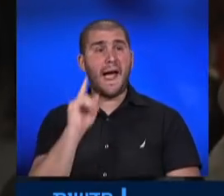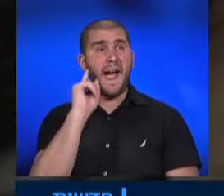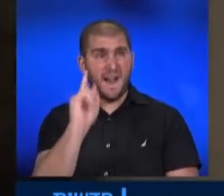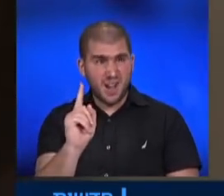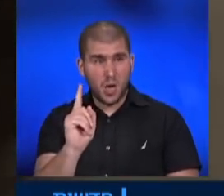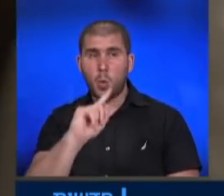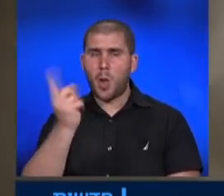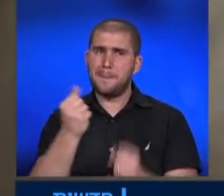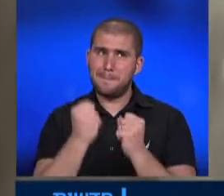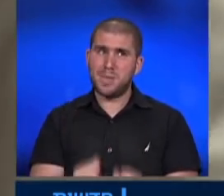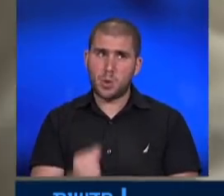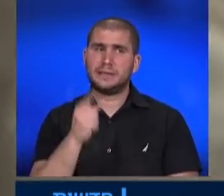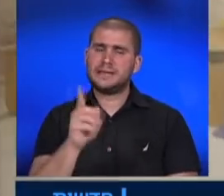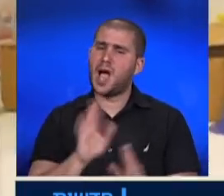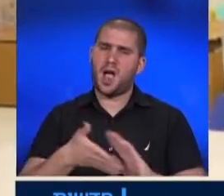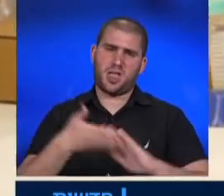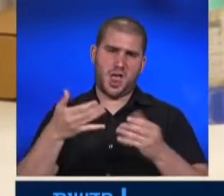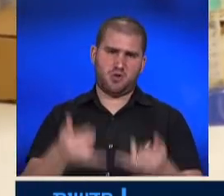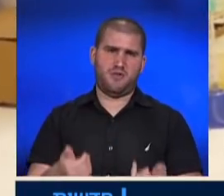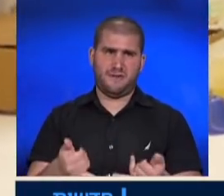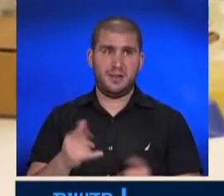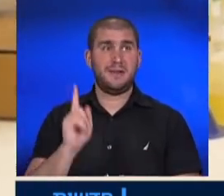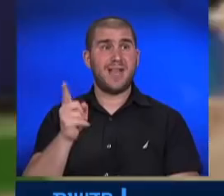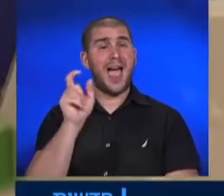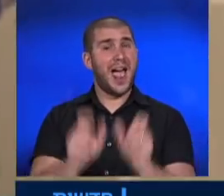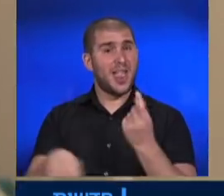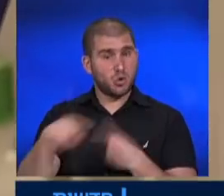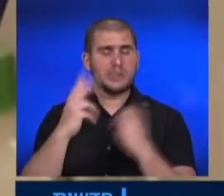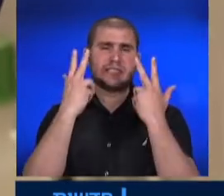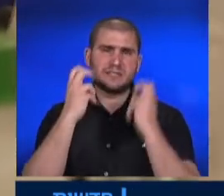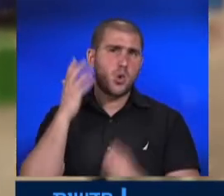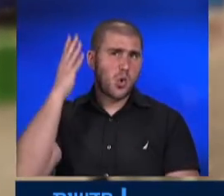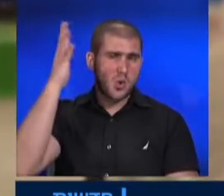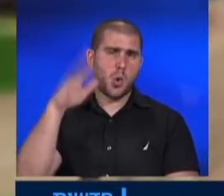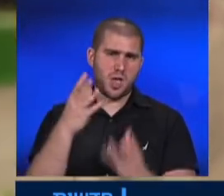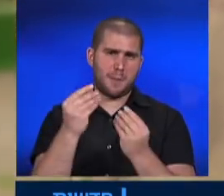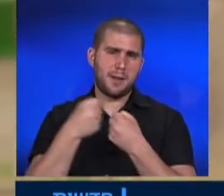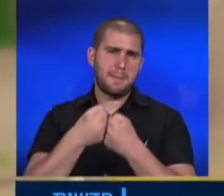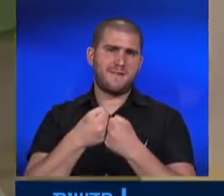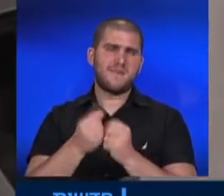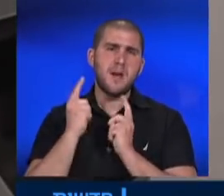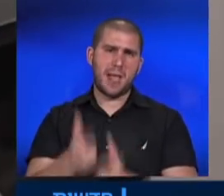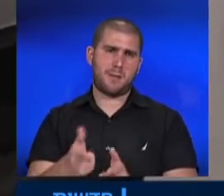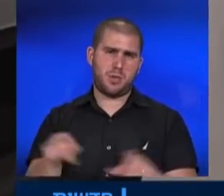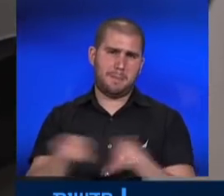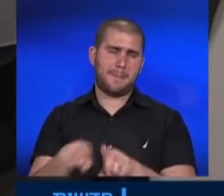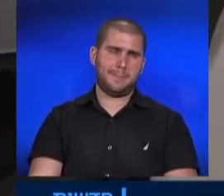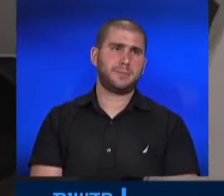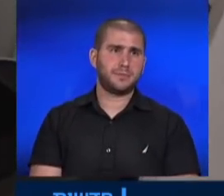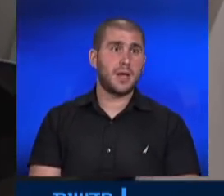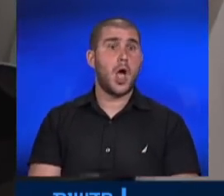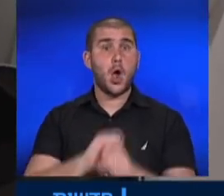גם בטוחים שזו רק ההתחלה, ושל האנושות צפויות עוד לא מעט מלחמות דומות. הקורונה